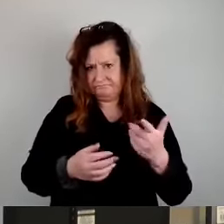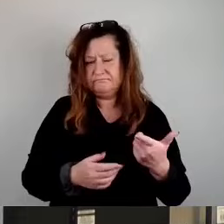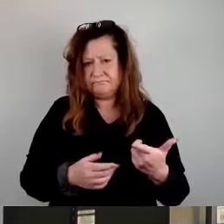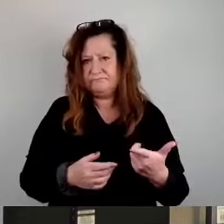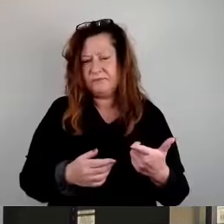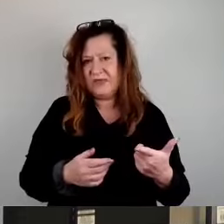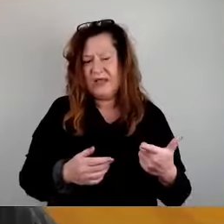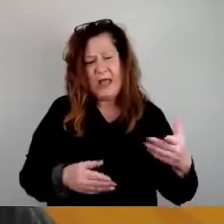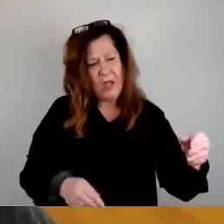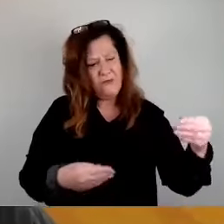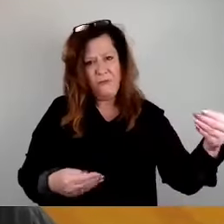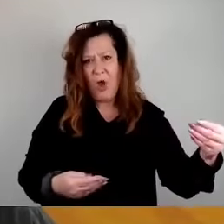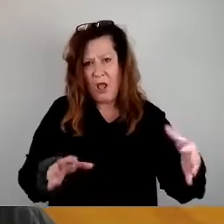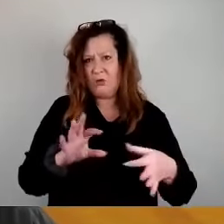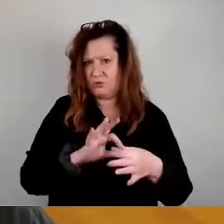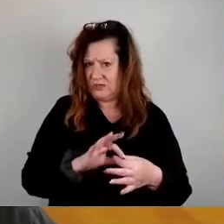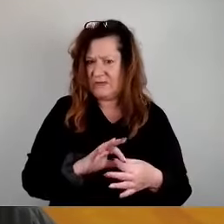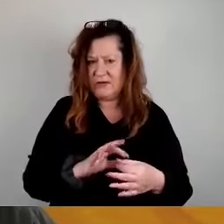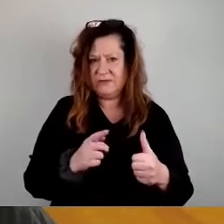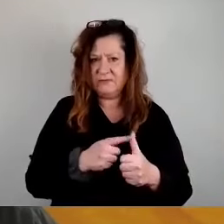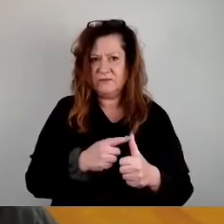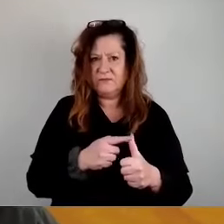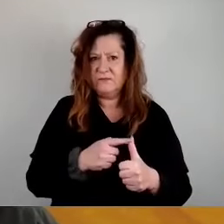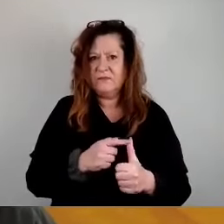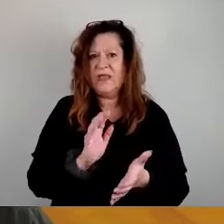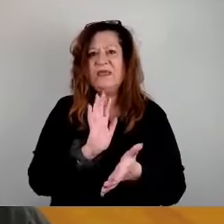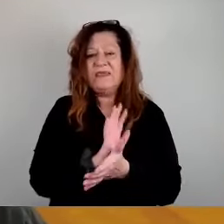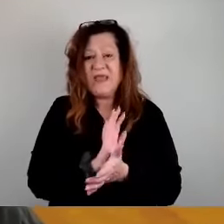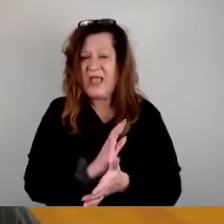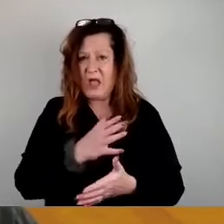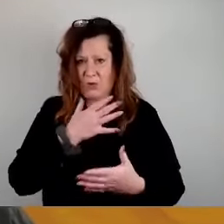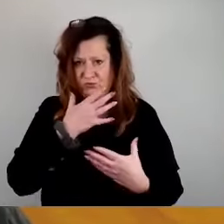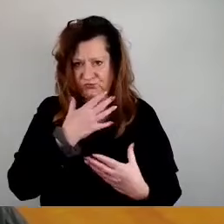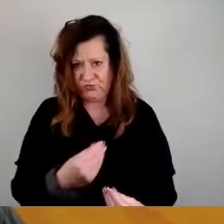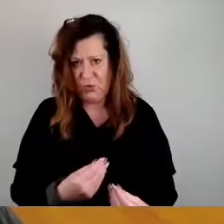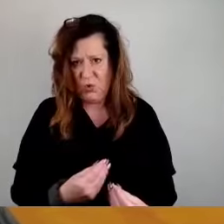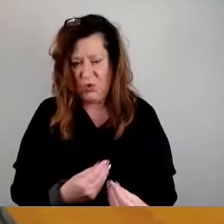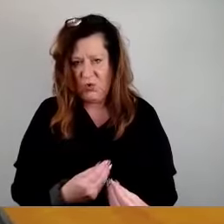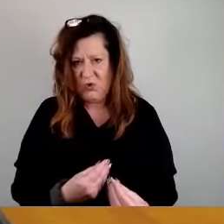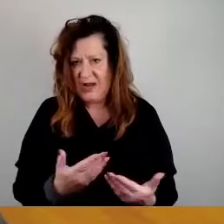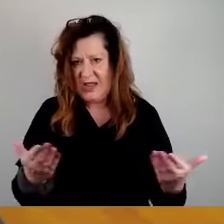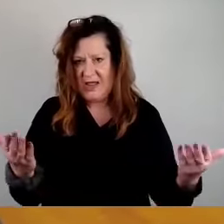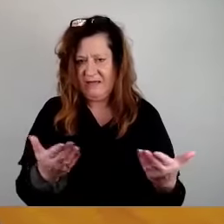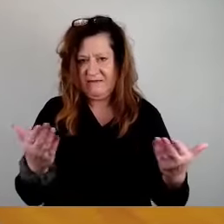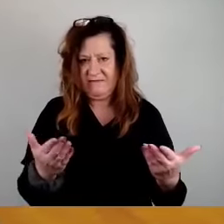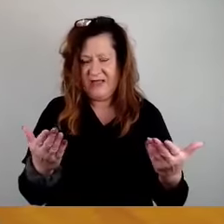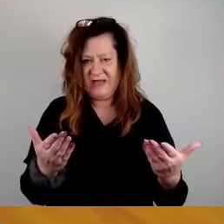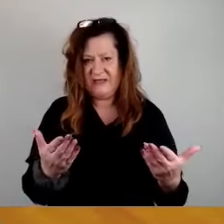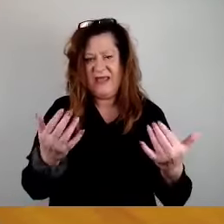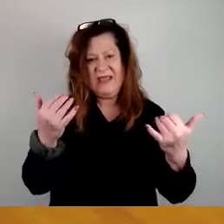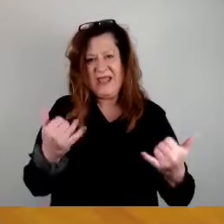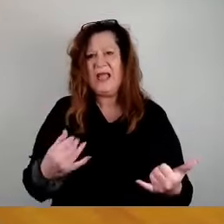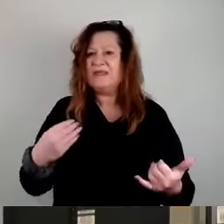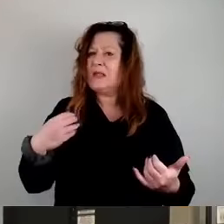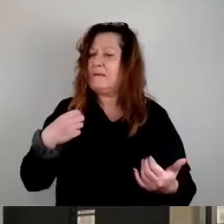Vorlage, ist erstens, dass es sehr, sehr schön ist, dass wir jetzt wieder in privatbesitzliche